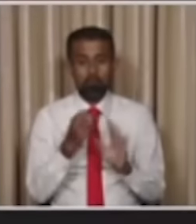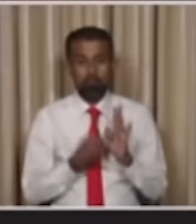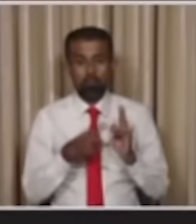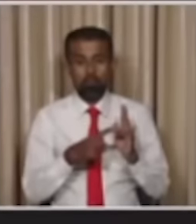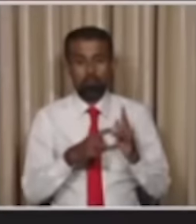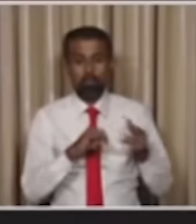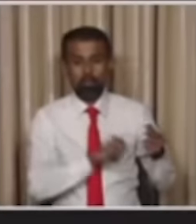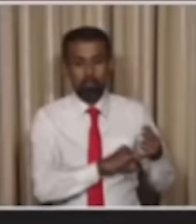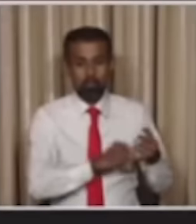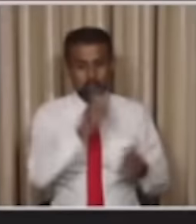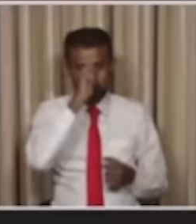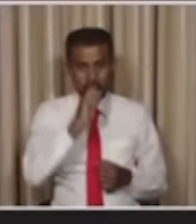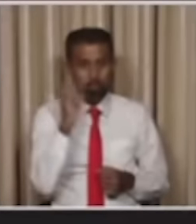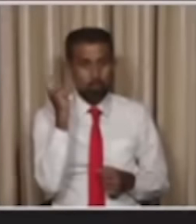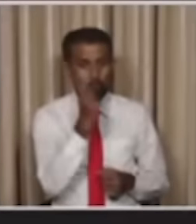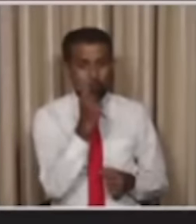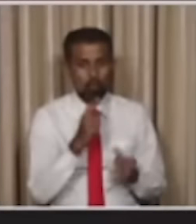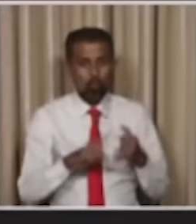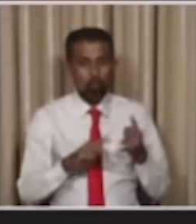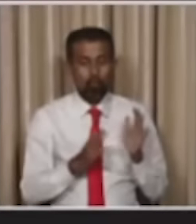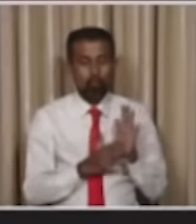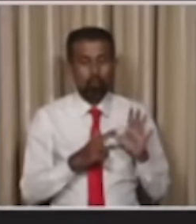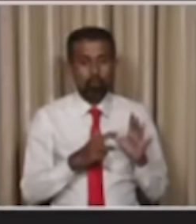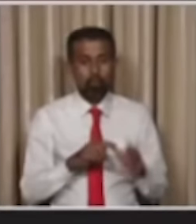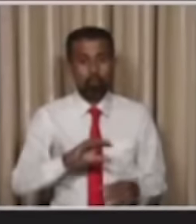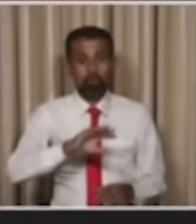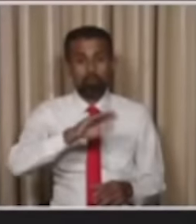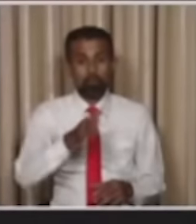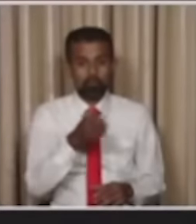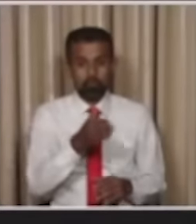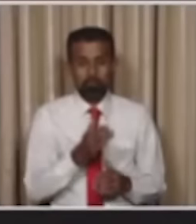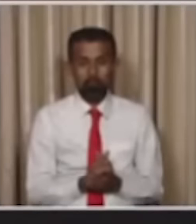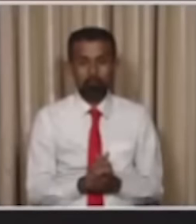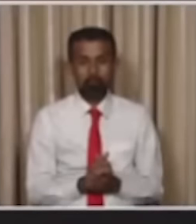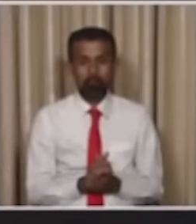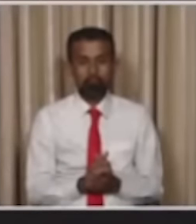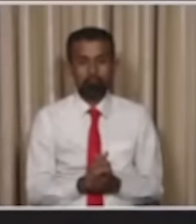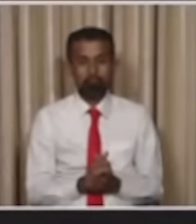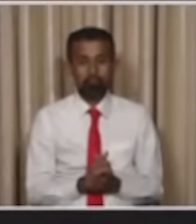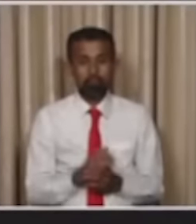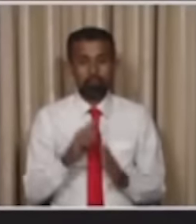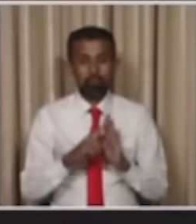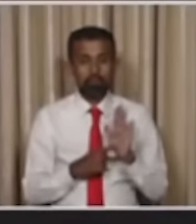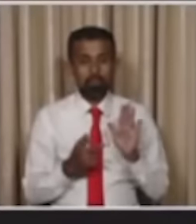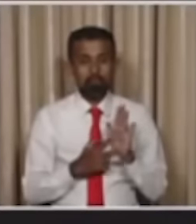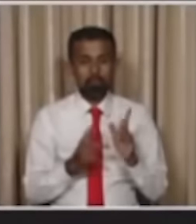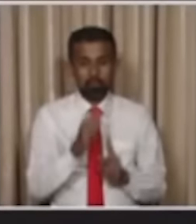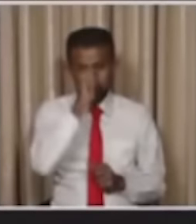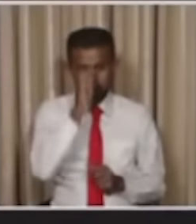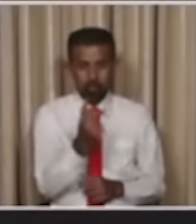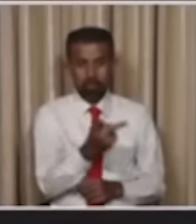සමන්ත විද්‍යාරත්න විසින් හොයාගත්ත උමාඔය හිල. මම හිතන්නේ අද ජවිපේ මහත්තුරු